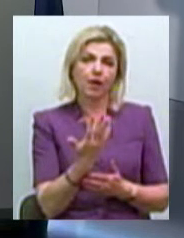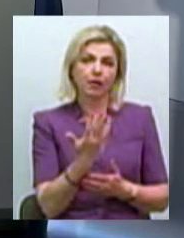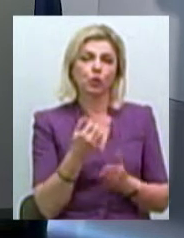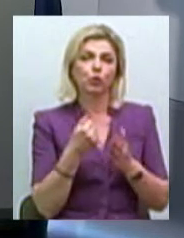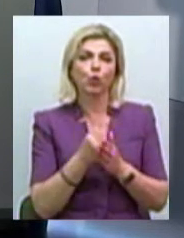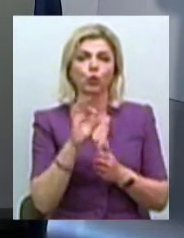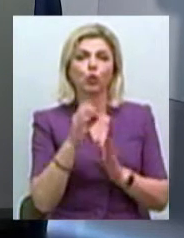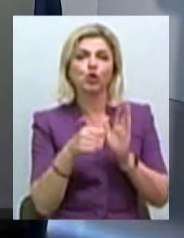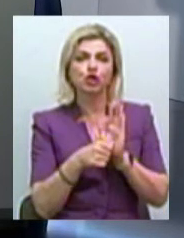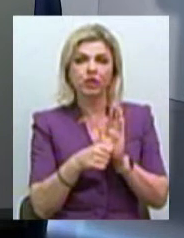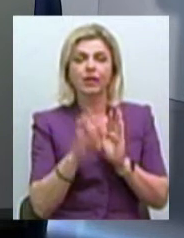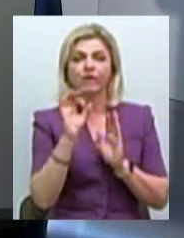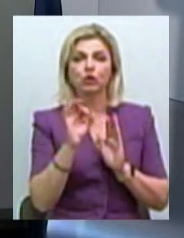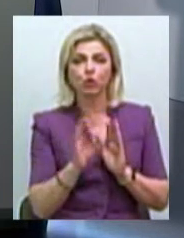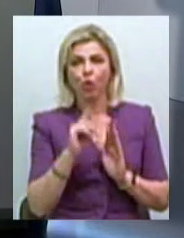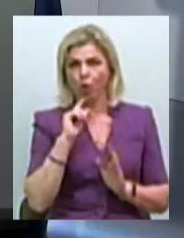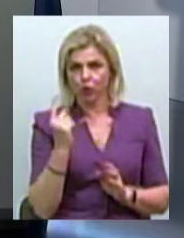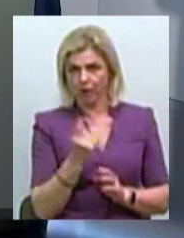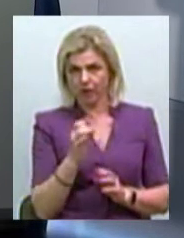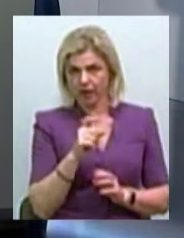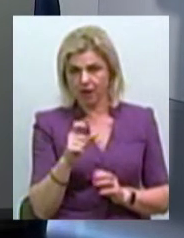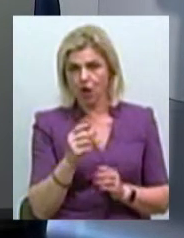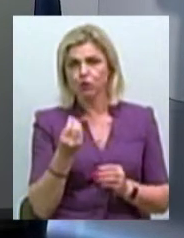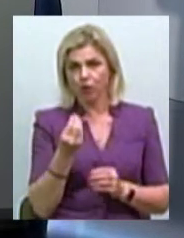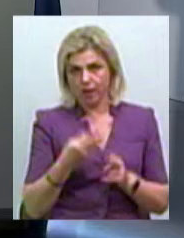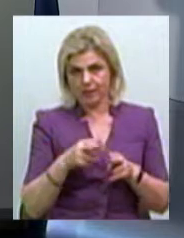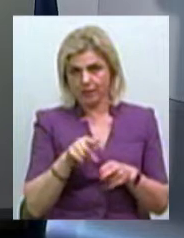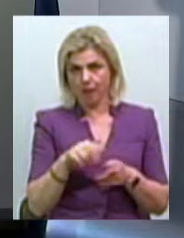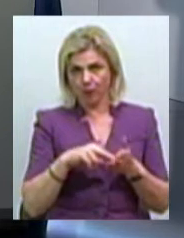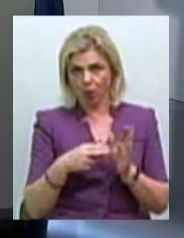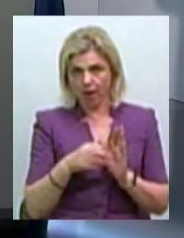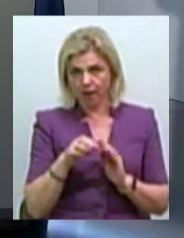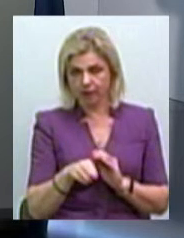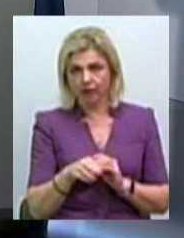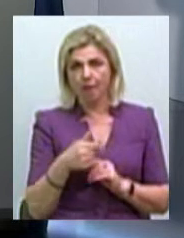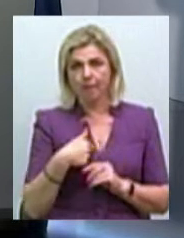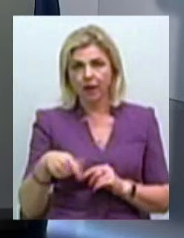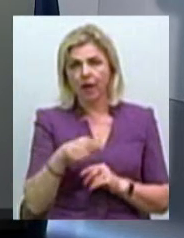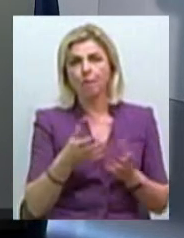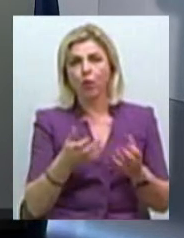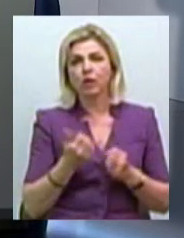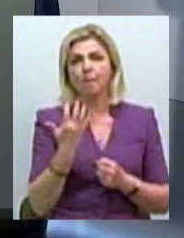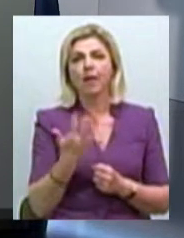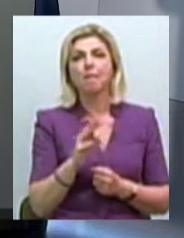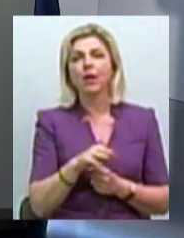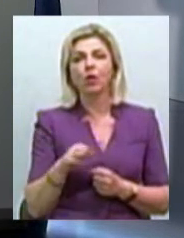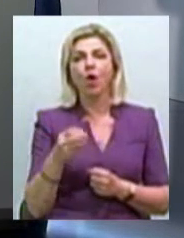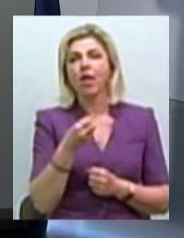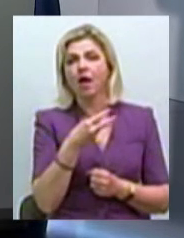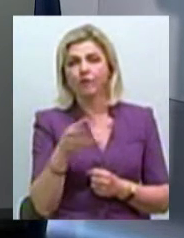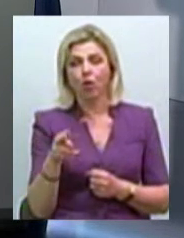0,5 до 0,6% річних коштує цей проєкт. Більш того, ми отримуємо 5 мільйонів євро гранту.